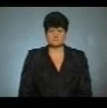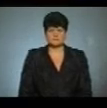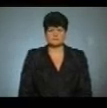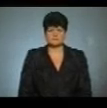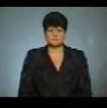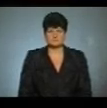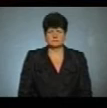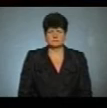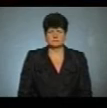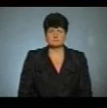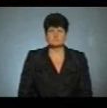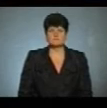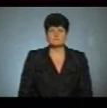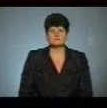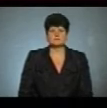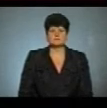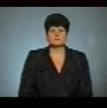тестування методом ПЛР.